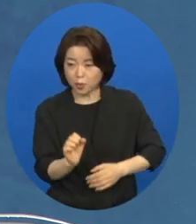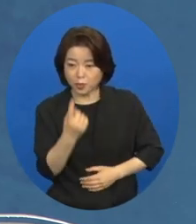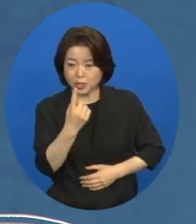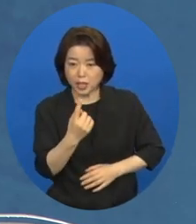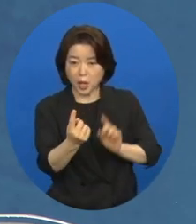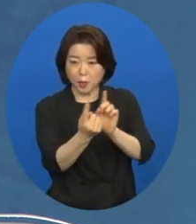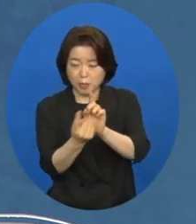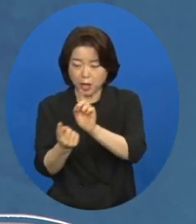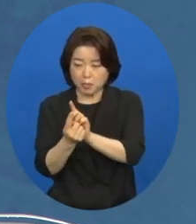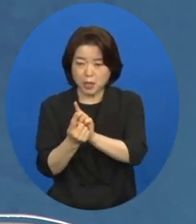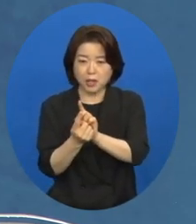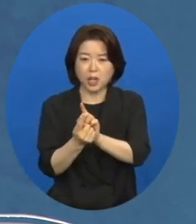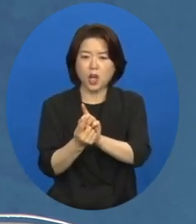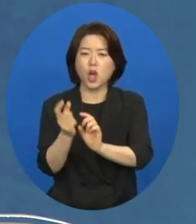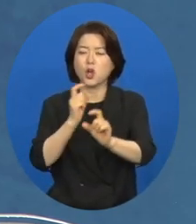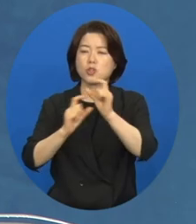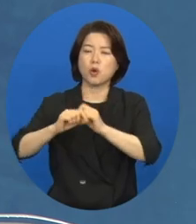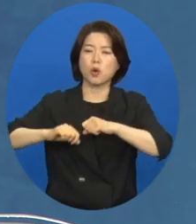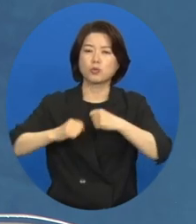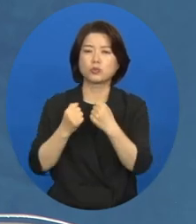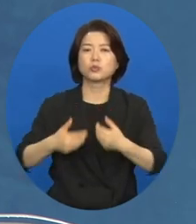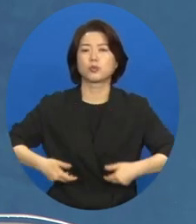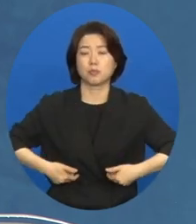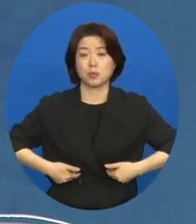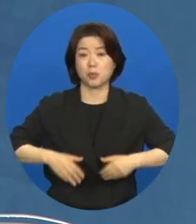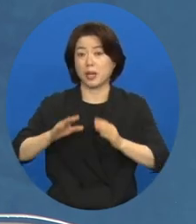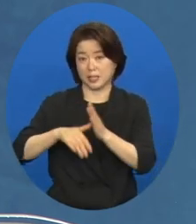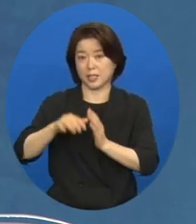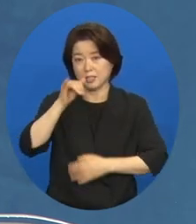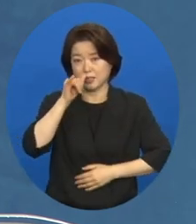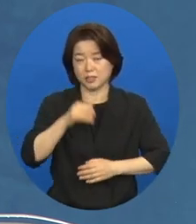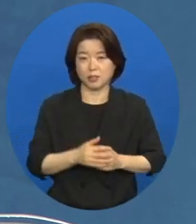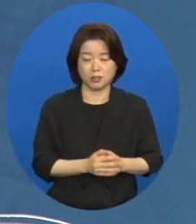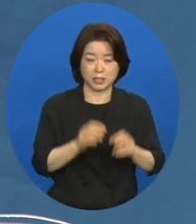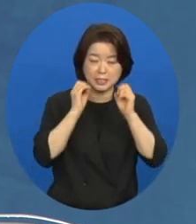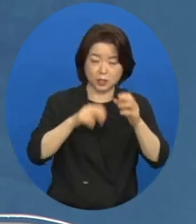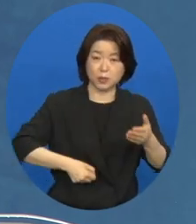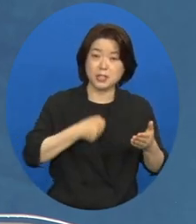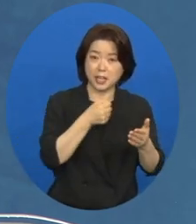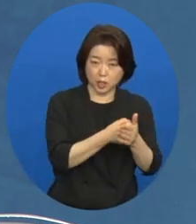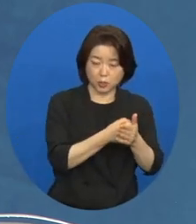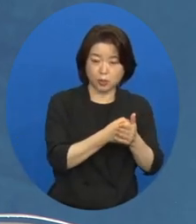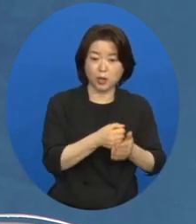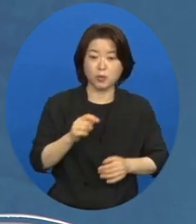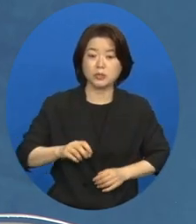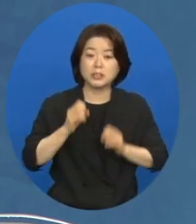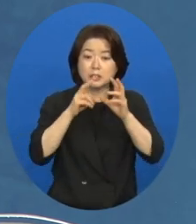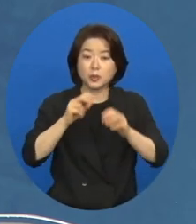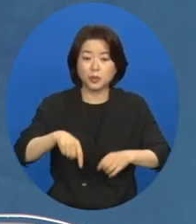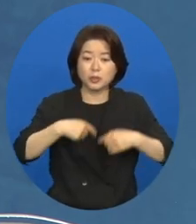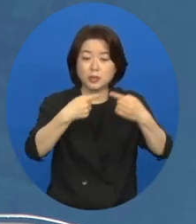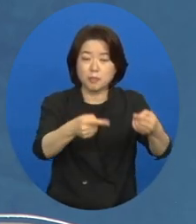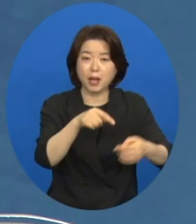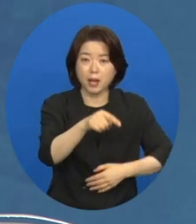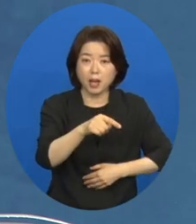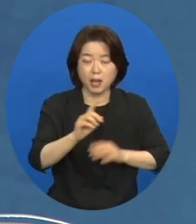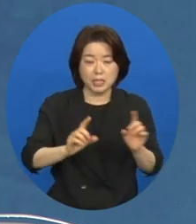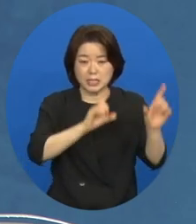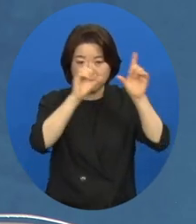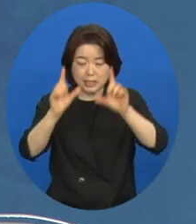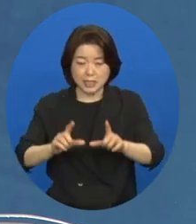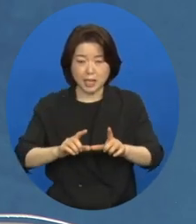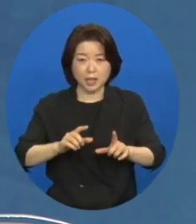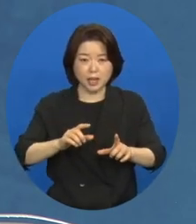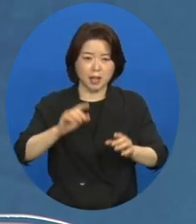되는 순종이 또 계속해서 있게 되죠. 선교사로 결단하고 선교지에 가서도 살아감의